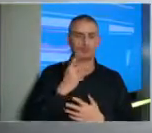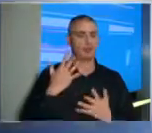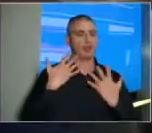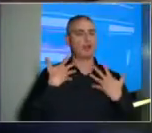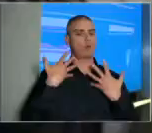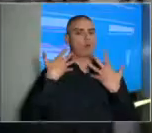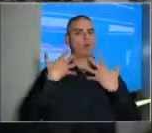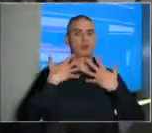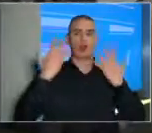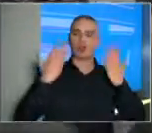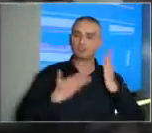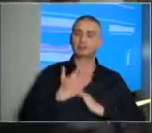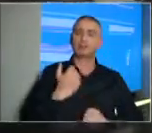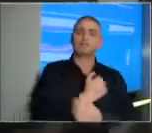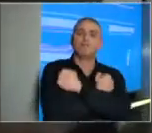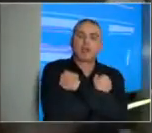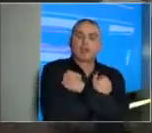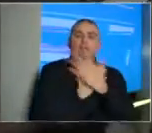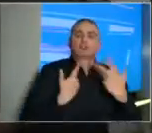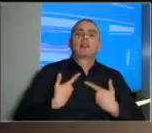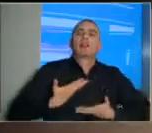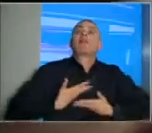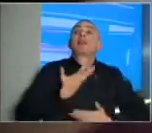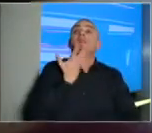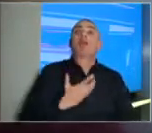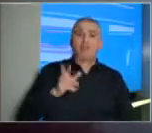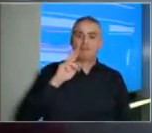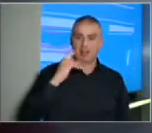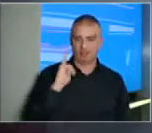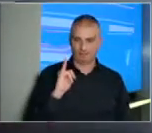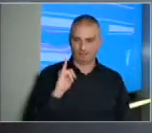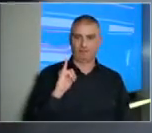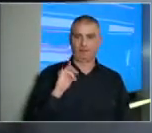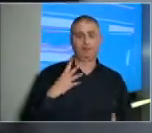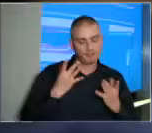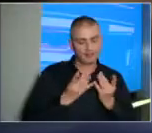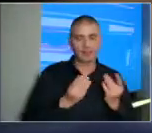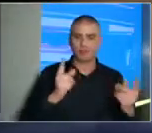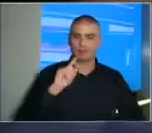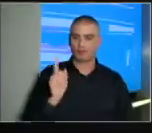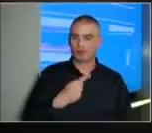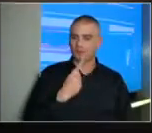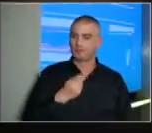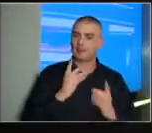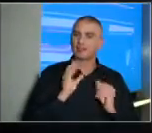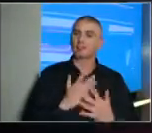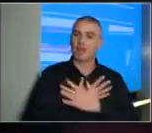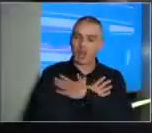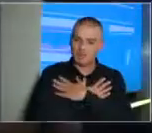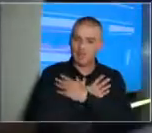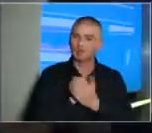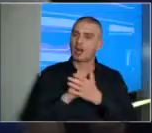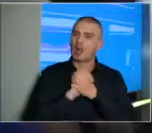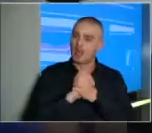הגדולה שיוצאת מהחיבוק הגדול שאני קיבלתי מהרב רפי, תדביק אתכם. דרך של אהבה, דרך של